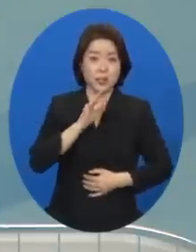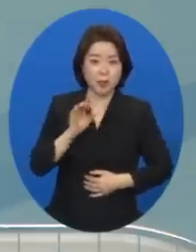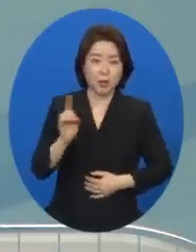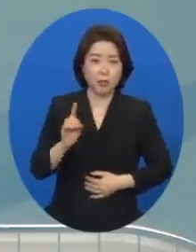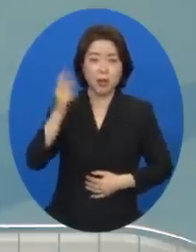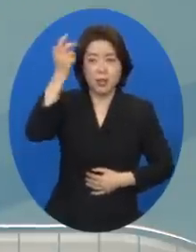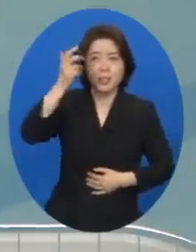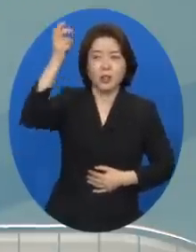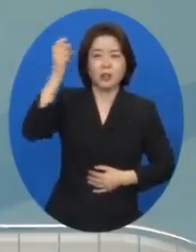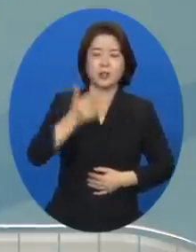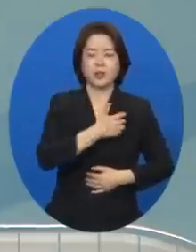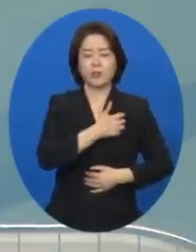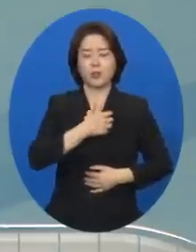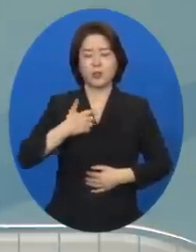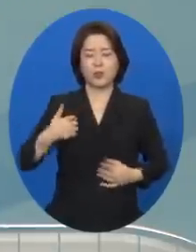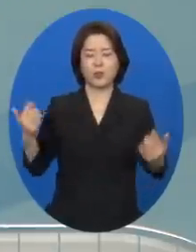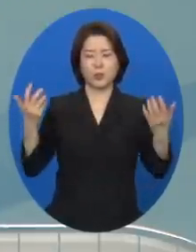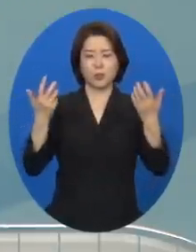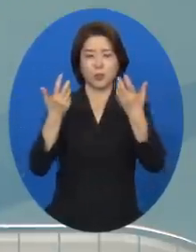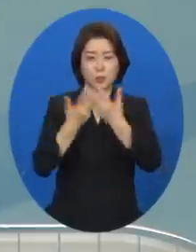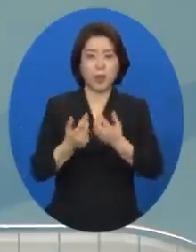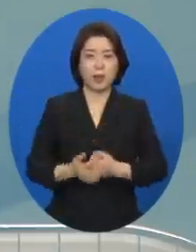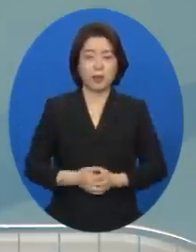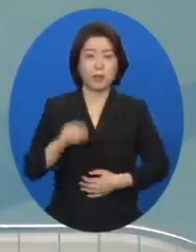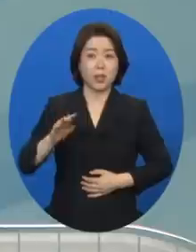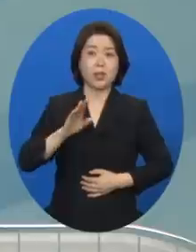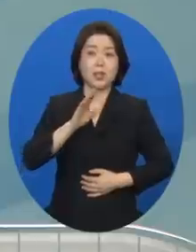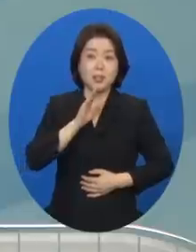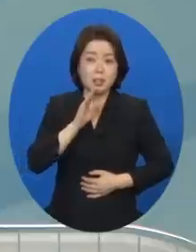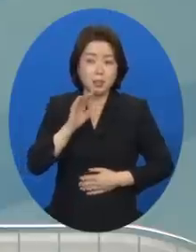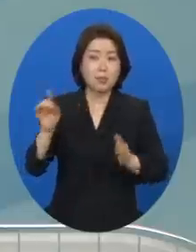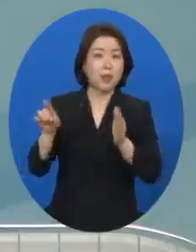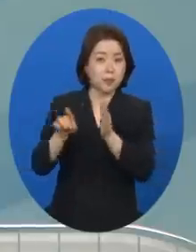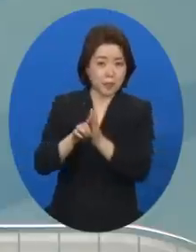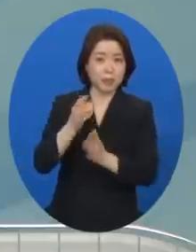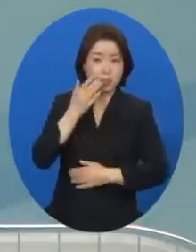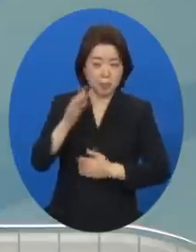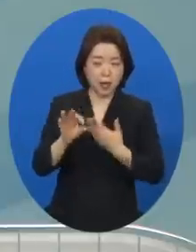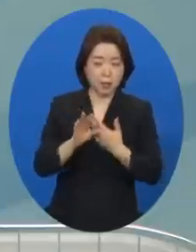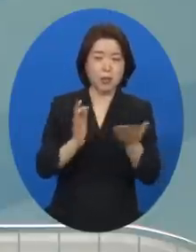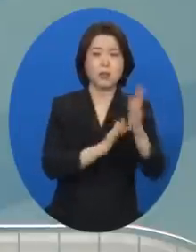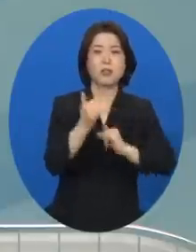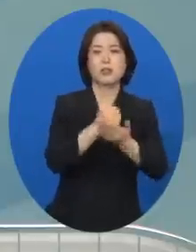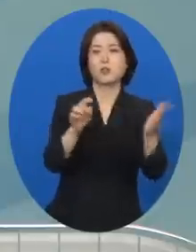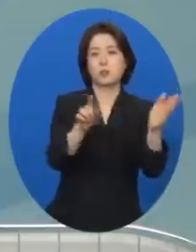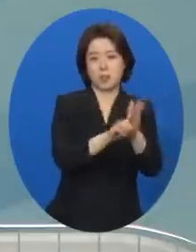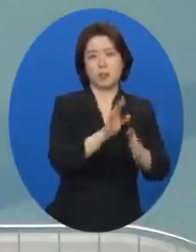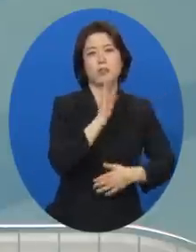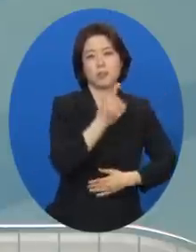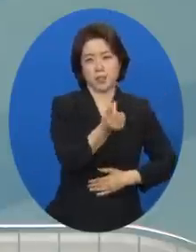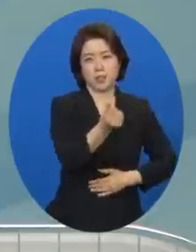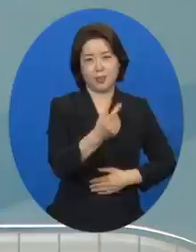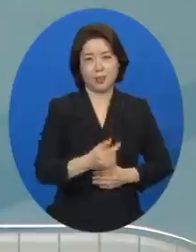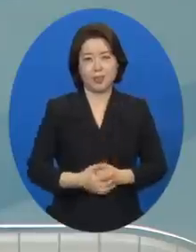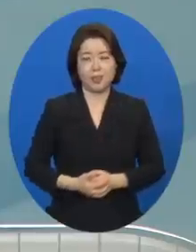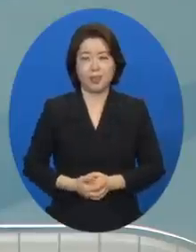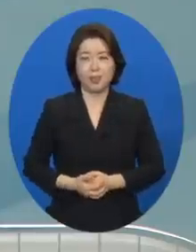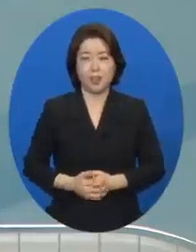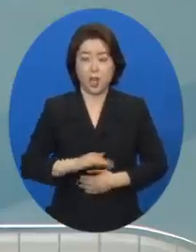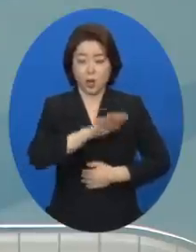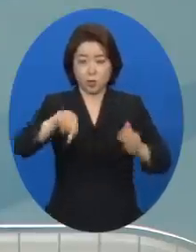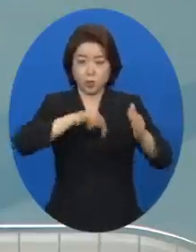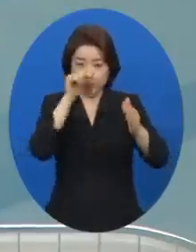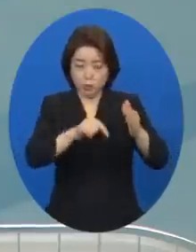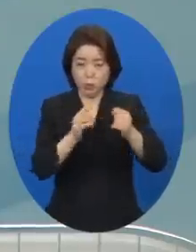충만함 입니다 이 사실이 믿어지는 것 그게 예수 믿는 거예요 그러면 우리 속에